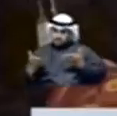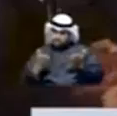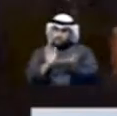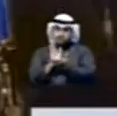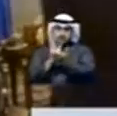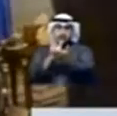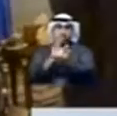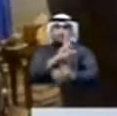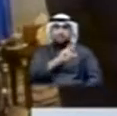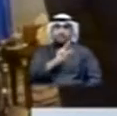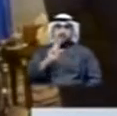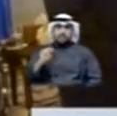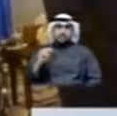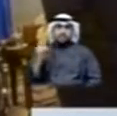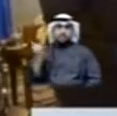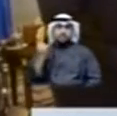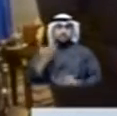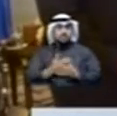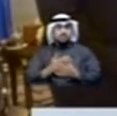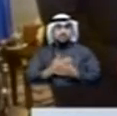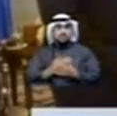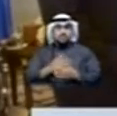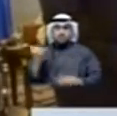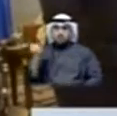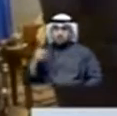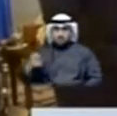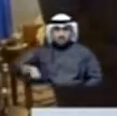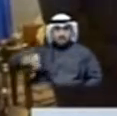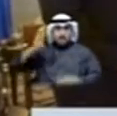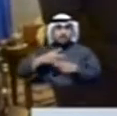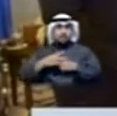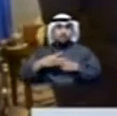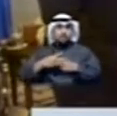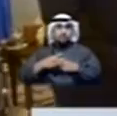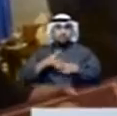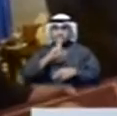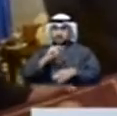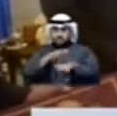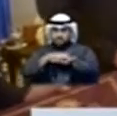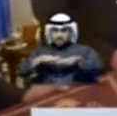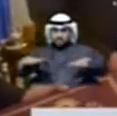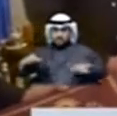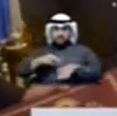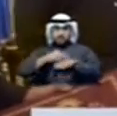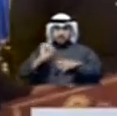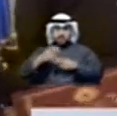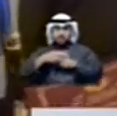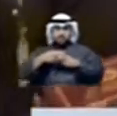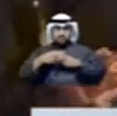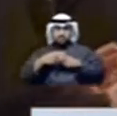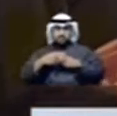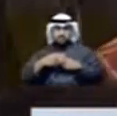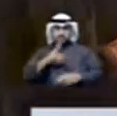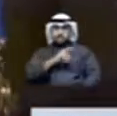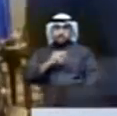من تضحيات جادوا خلالها بأرواحهم وفداء لأمن الوطن وأمان المواطنين والمقيمين. كما شهدت